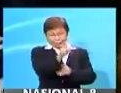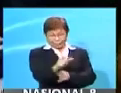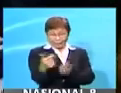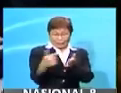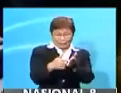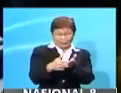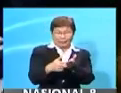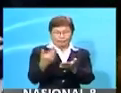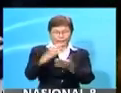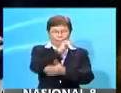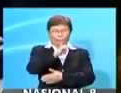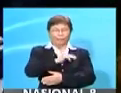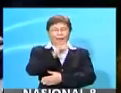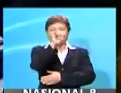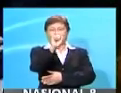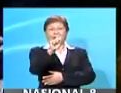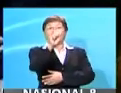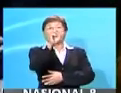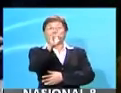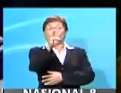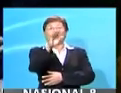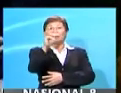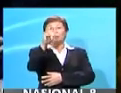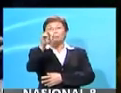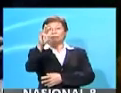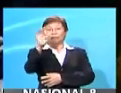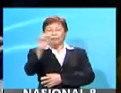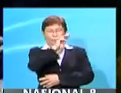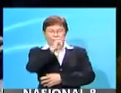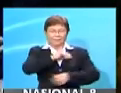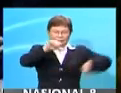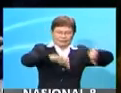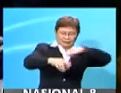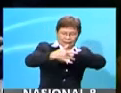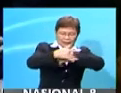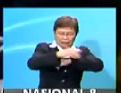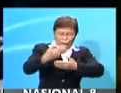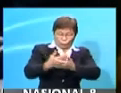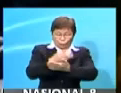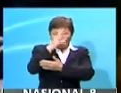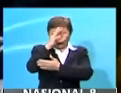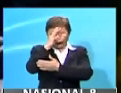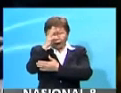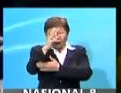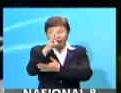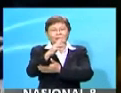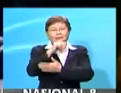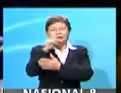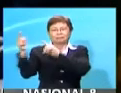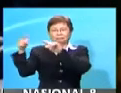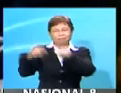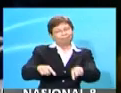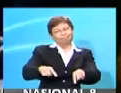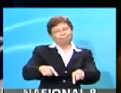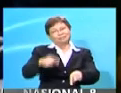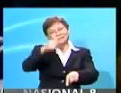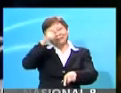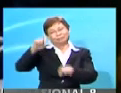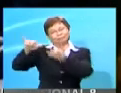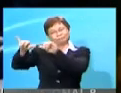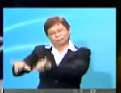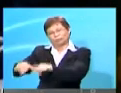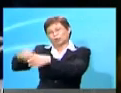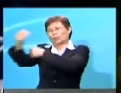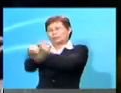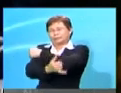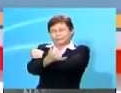lagi menteri Datuk wilfredus tangau selaku menteri sains teknologi dan inovasi tidak hadir istiadat tersebut kerana berada